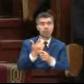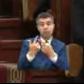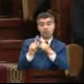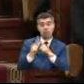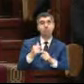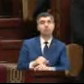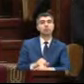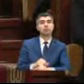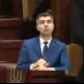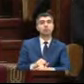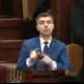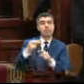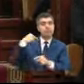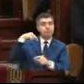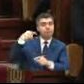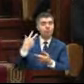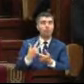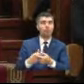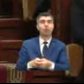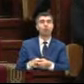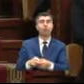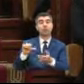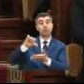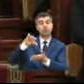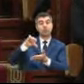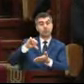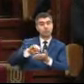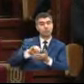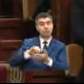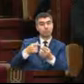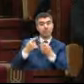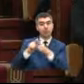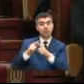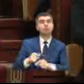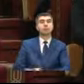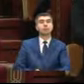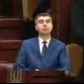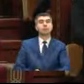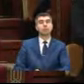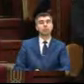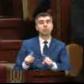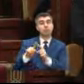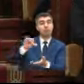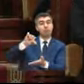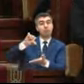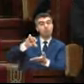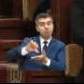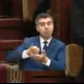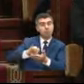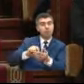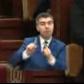تابعه للصفرو كمركز ديال رباط الخير ومركز ديال مجزر